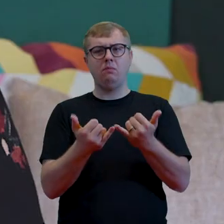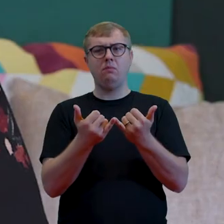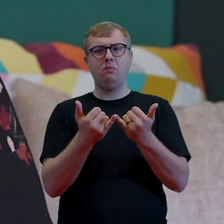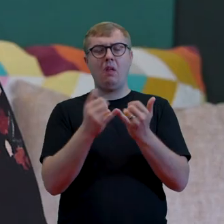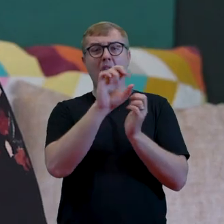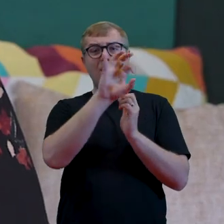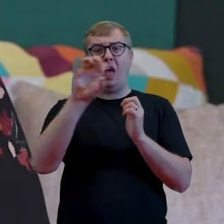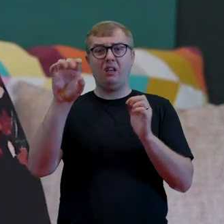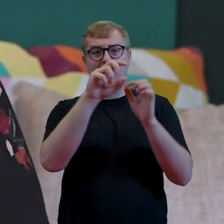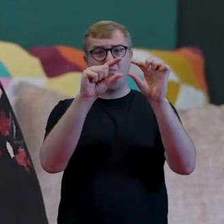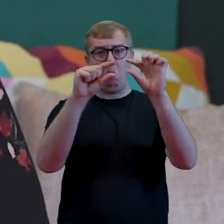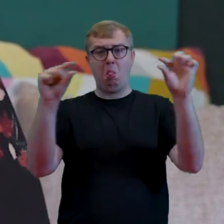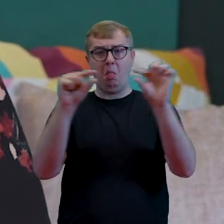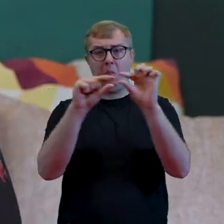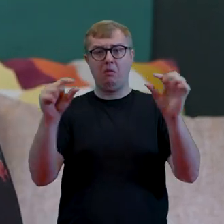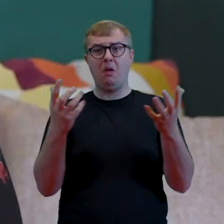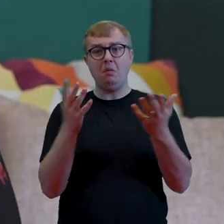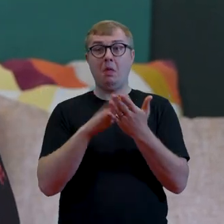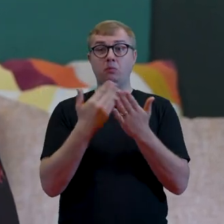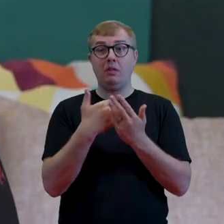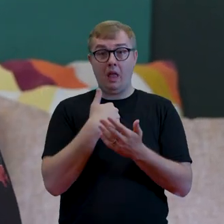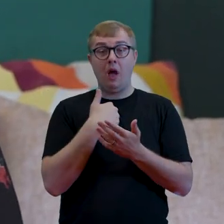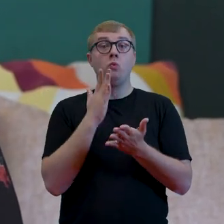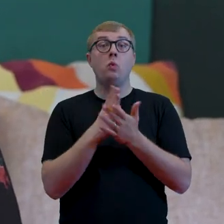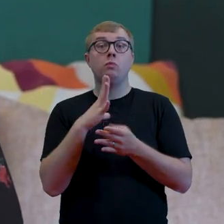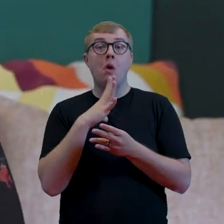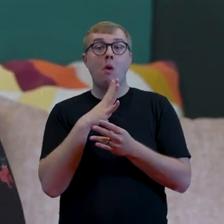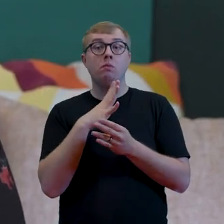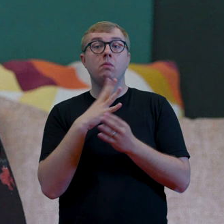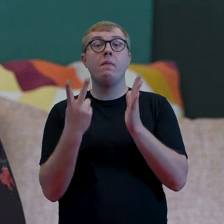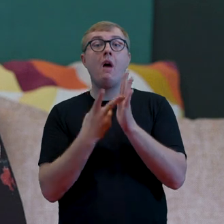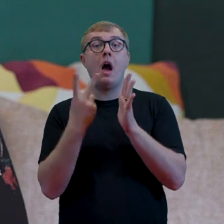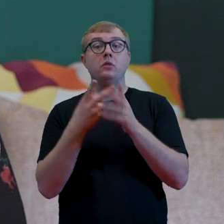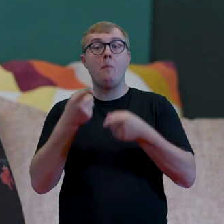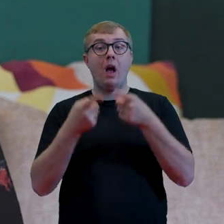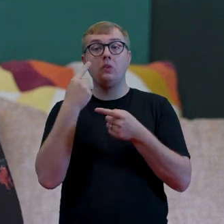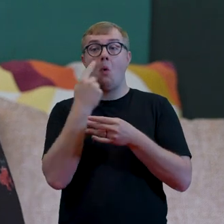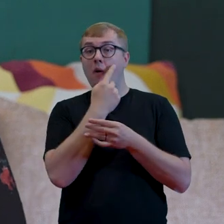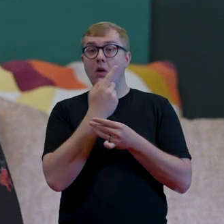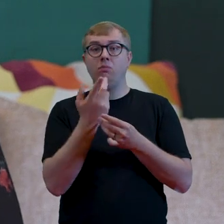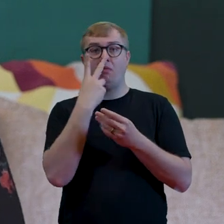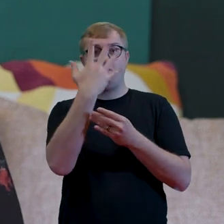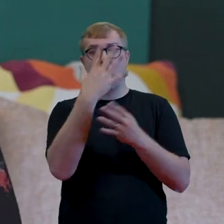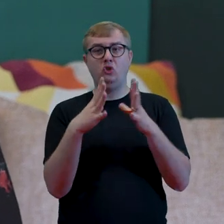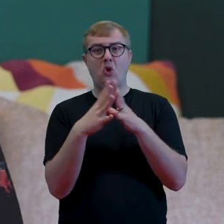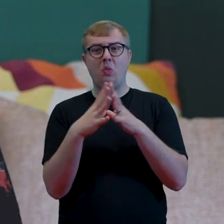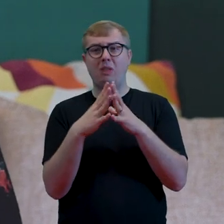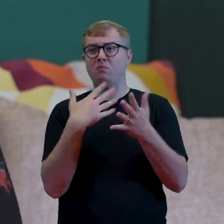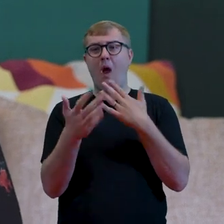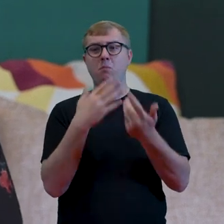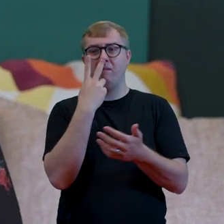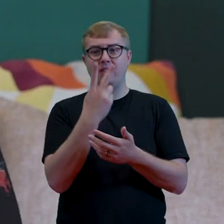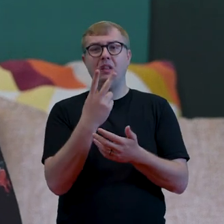dialogów te literki są malutkie i teraz ktoś tak jak ja już byłam do razy operowana to on czyta piąte przez dziesiątej albo się